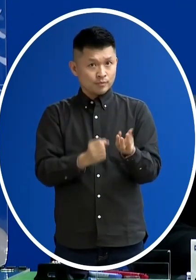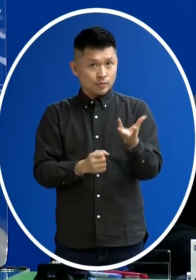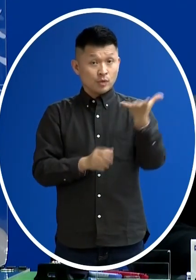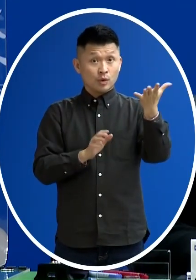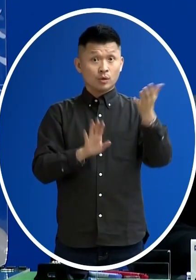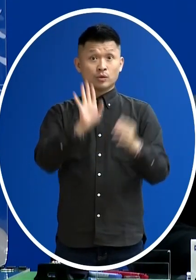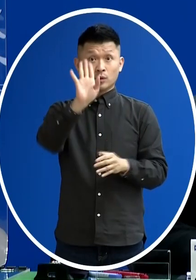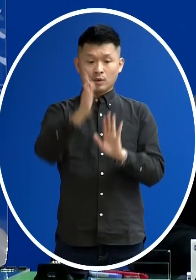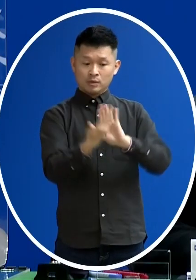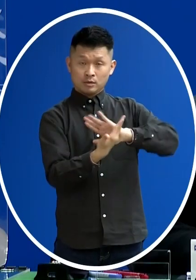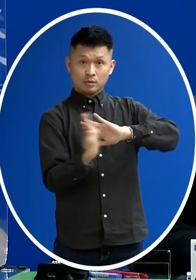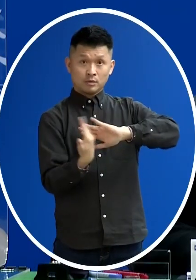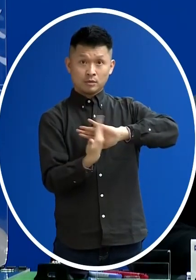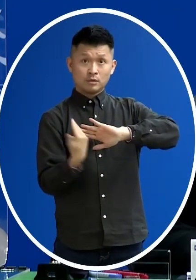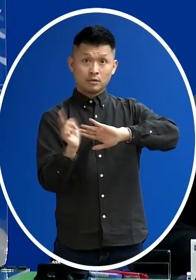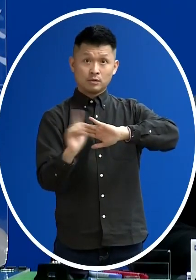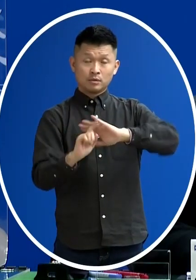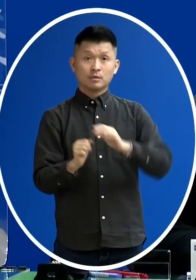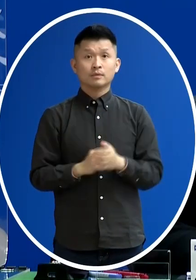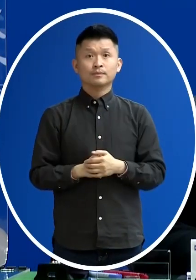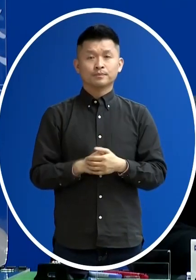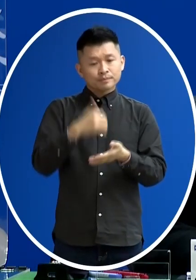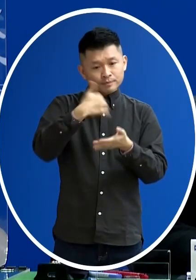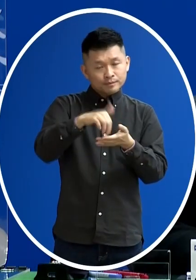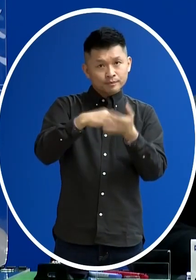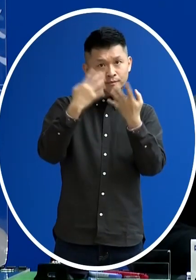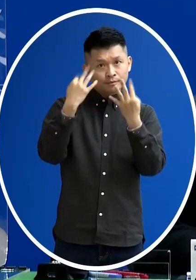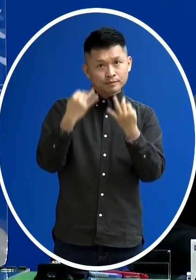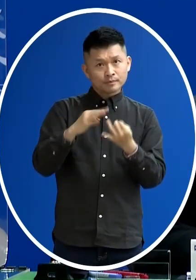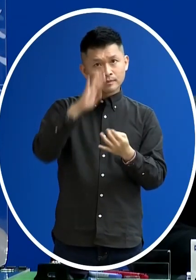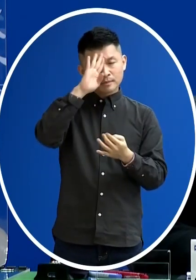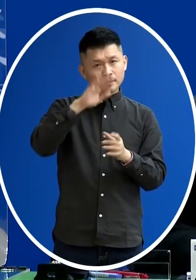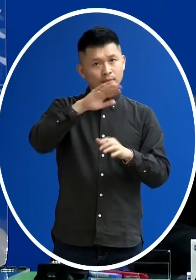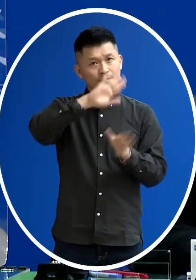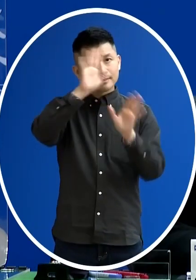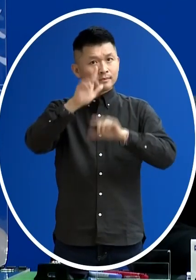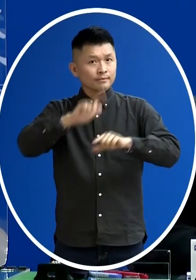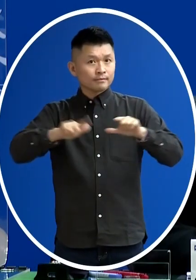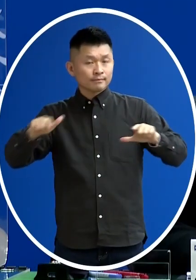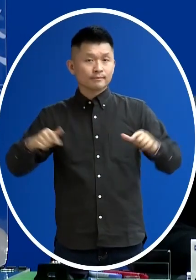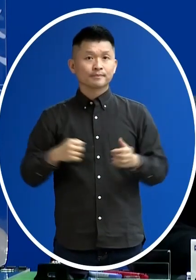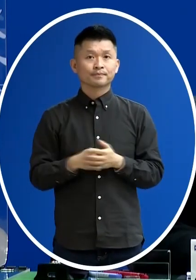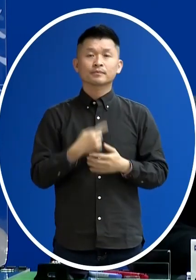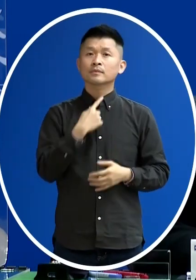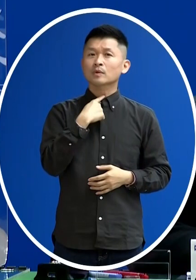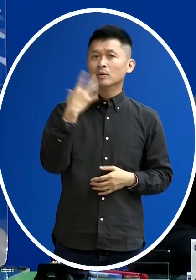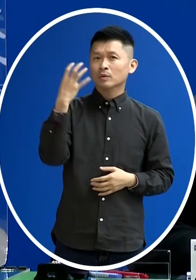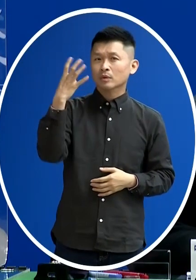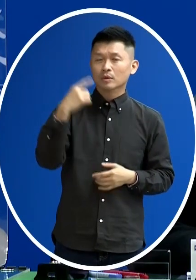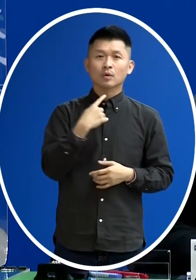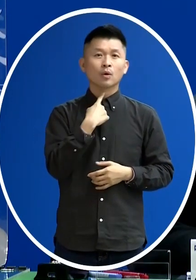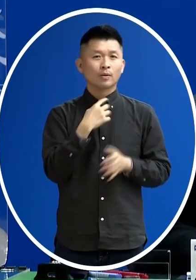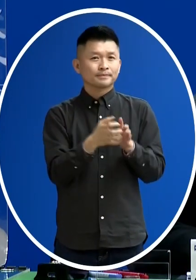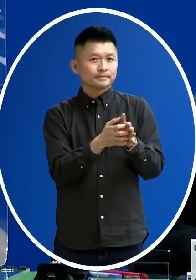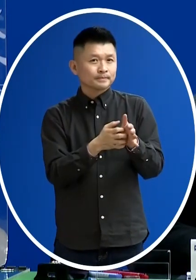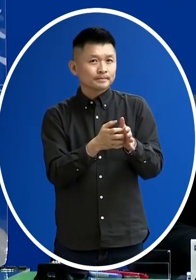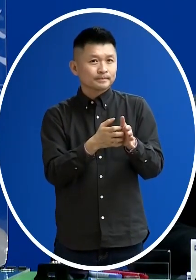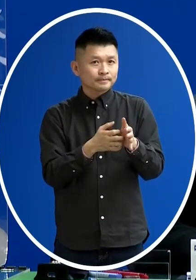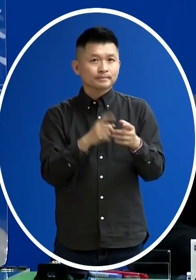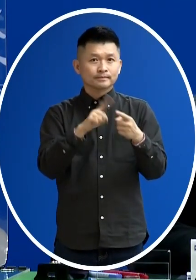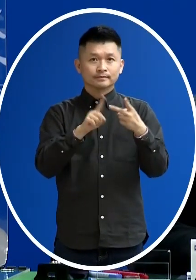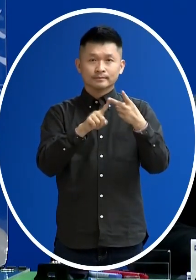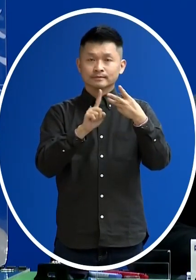半边是这个各种统计的症状分布其实喉咙痛或者喉咙痒，这个喉咙的症